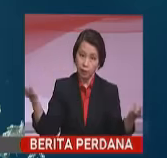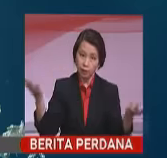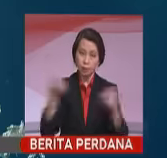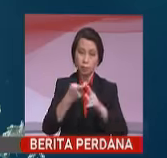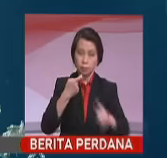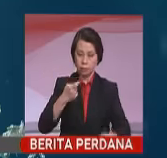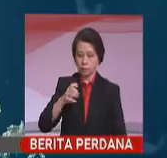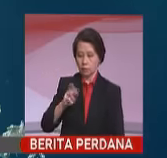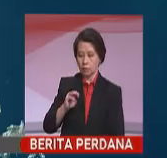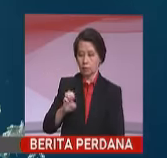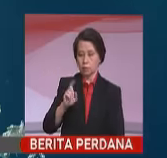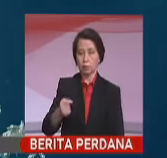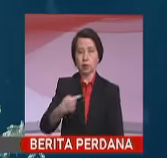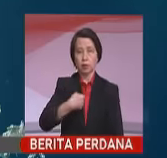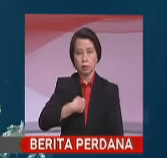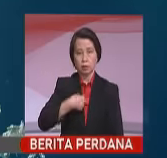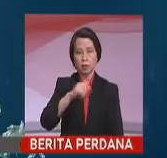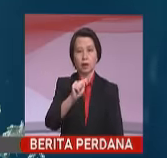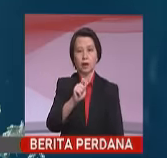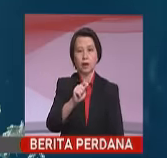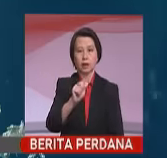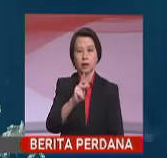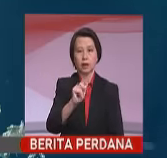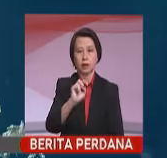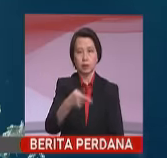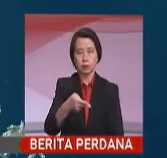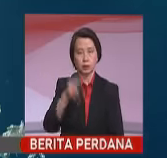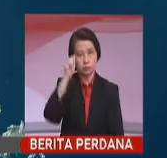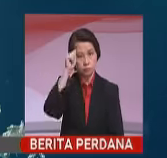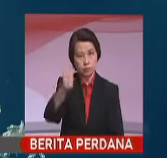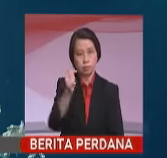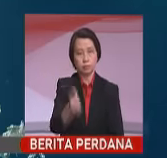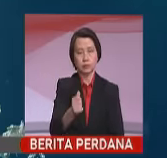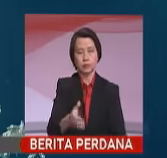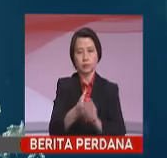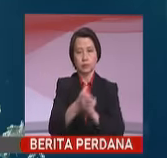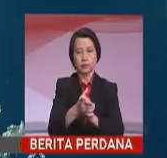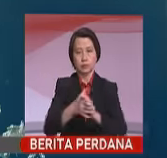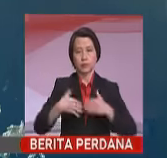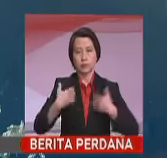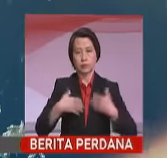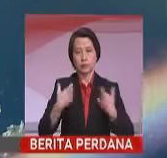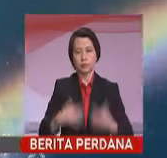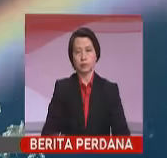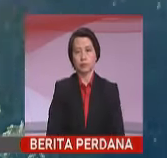dari Jabatan Meteorologi Malaysia, saya Atikah Marsiah. Assalamualaikum dan salam sejahtera.